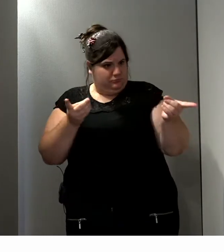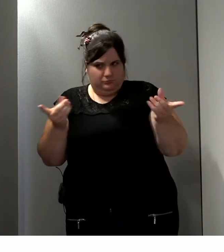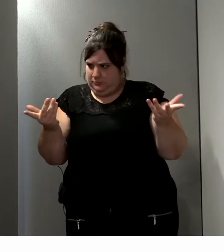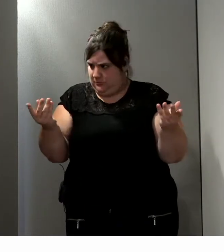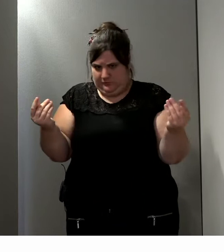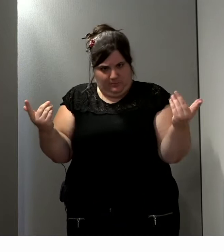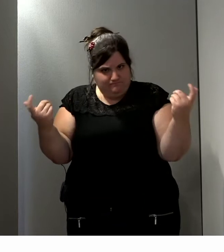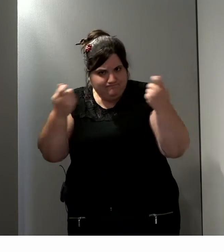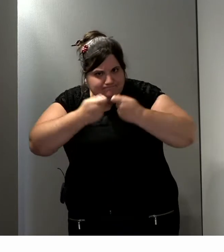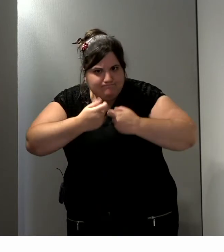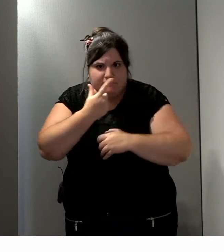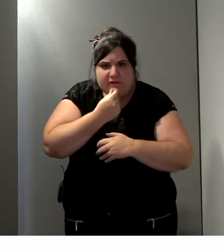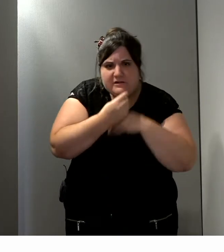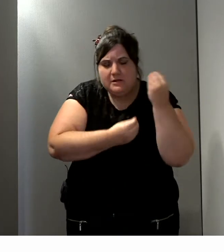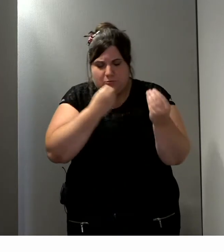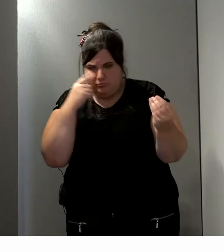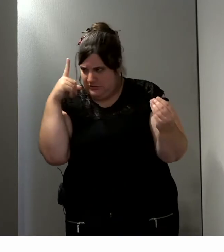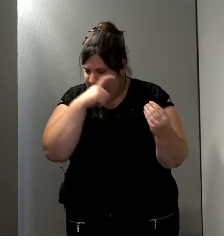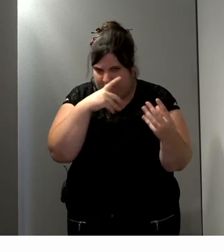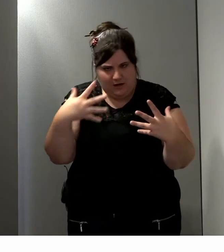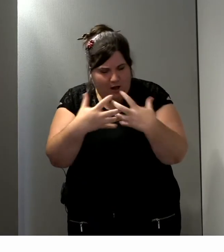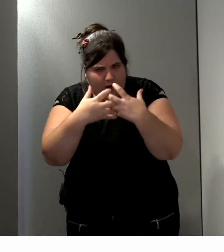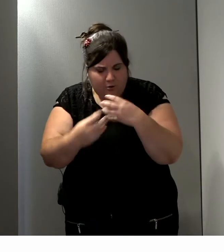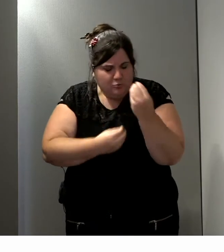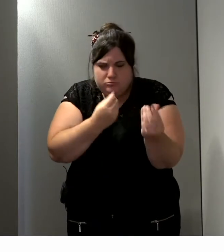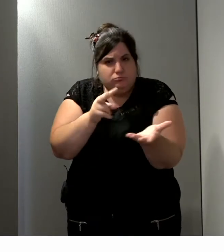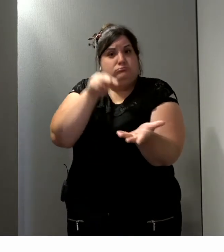une voie facile, difficile, et pourquoi?